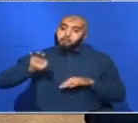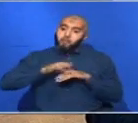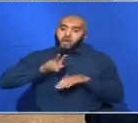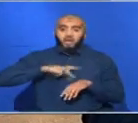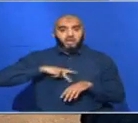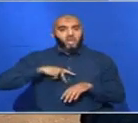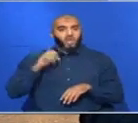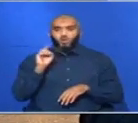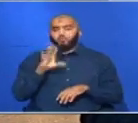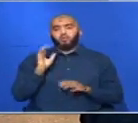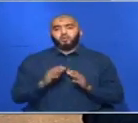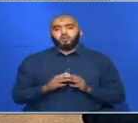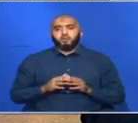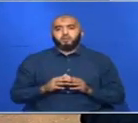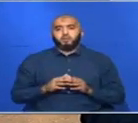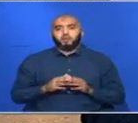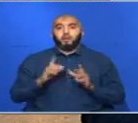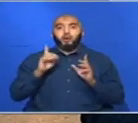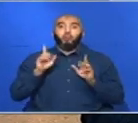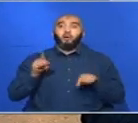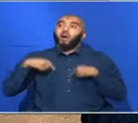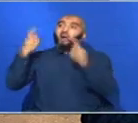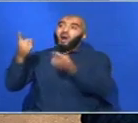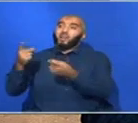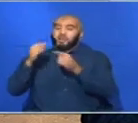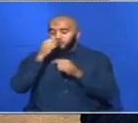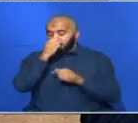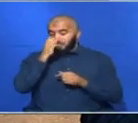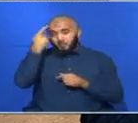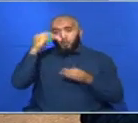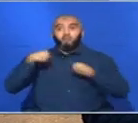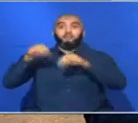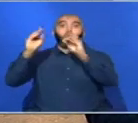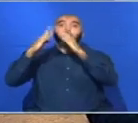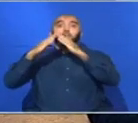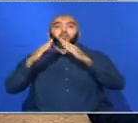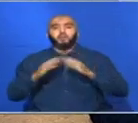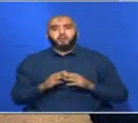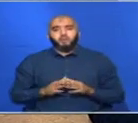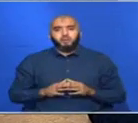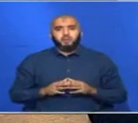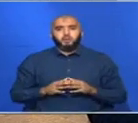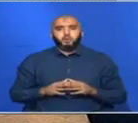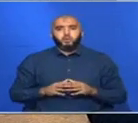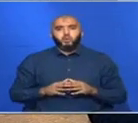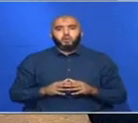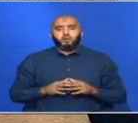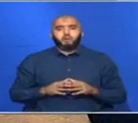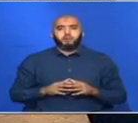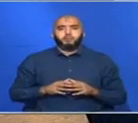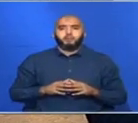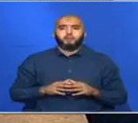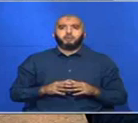الزوج بالمناسبه فرحوا هذه المساله في المزاد العناني المهم بتقول الان المساله في القضاء